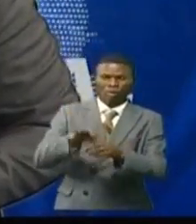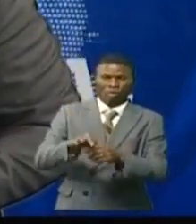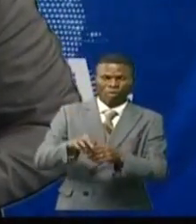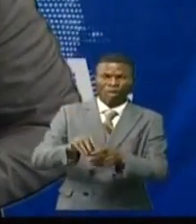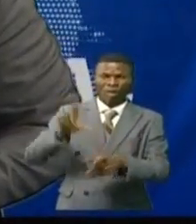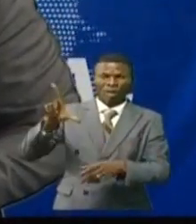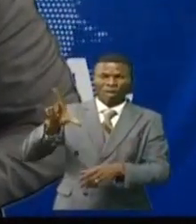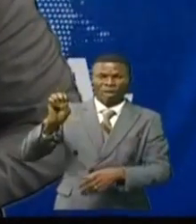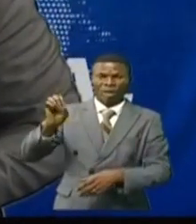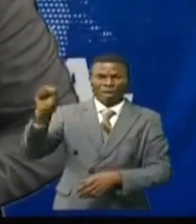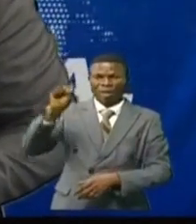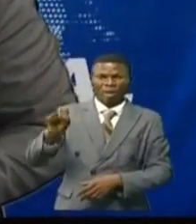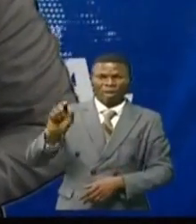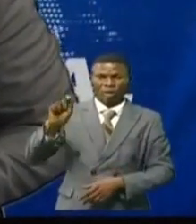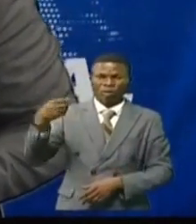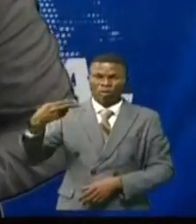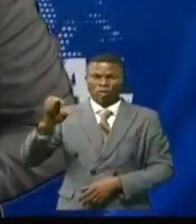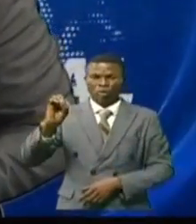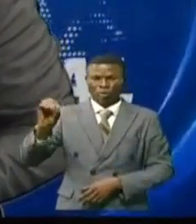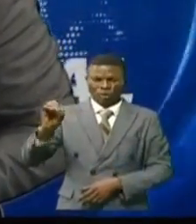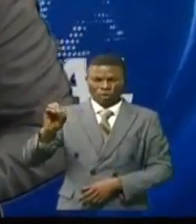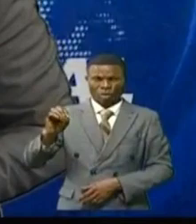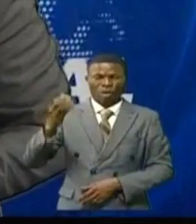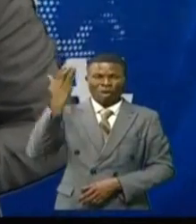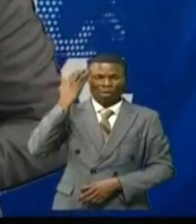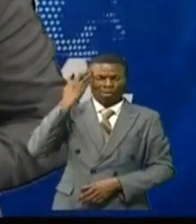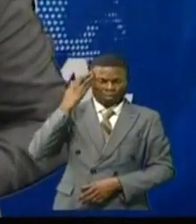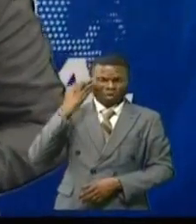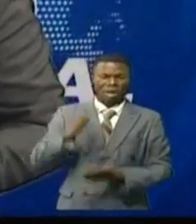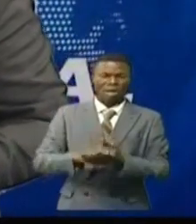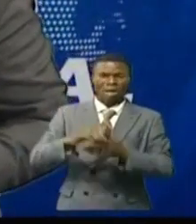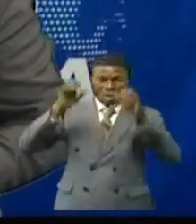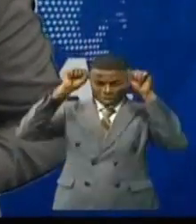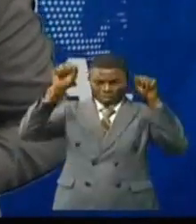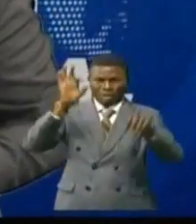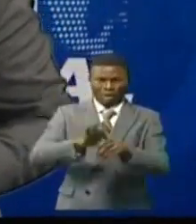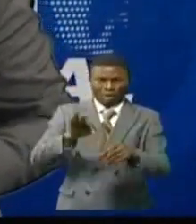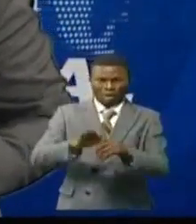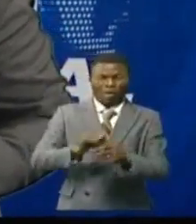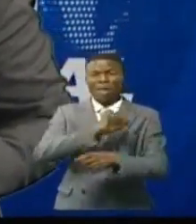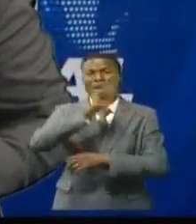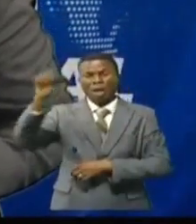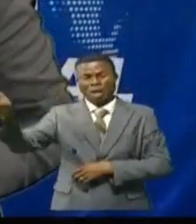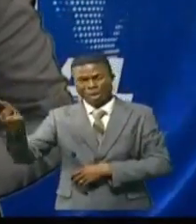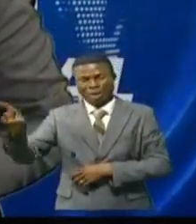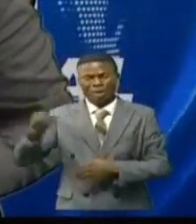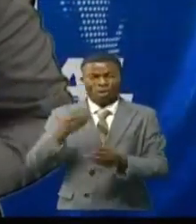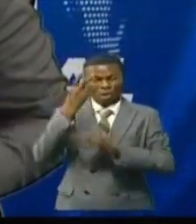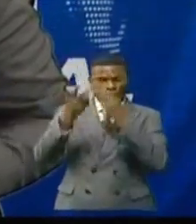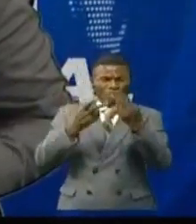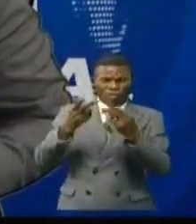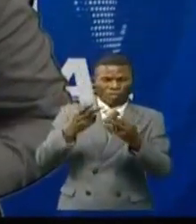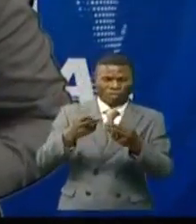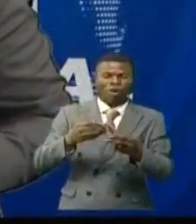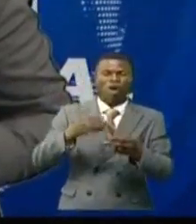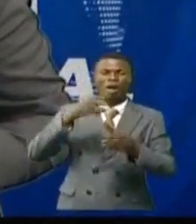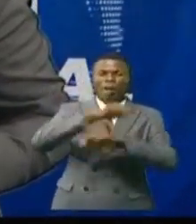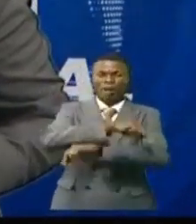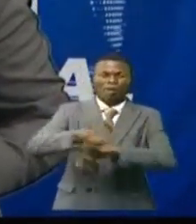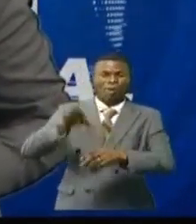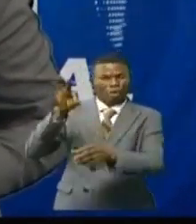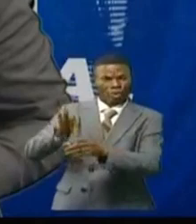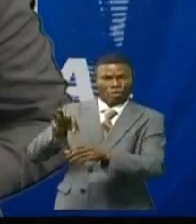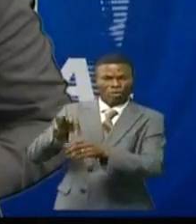Lesotho. Le président de la centrale électorale, Denis Kadima, était au plus près du champ électoral du Lesotho en visitant quelques centres de vote peu